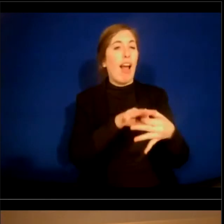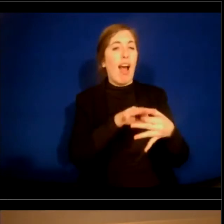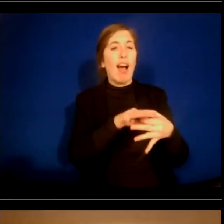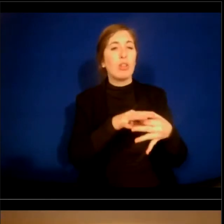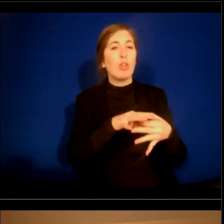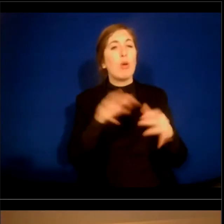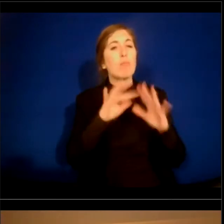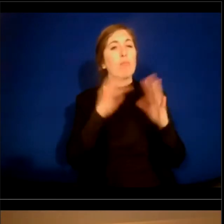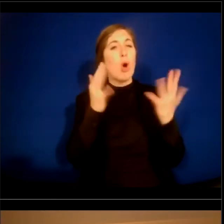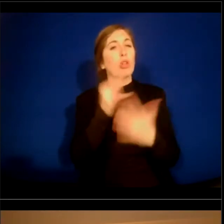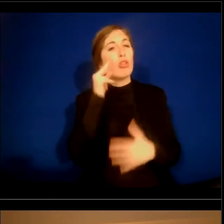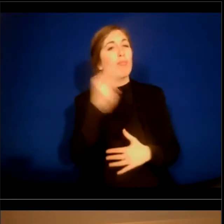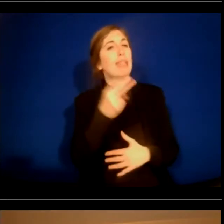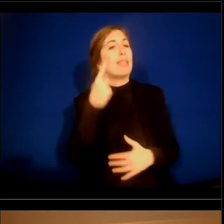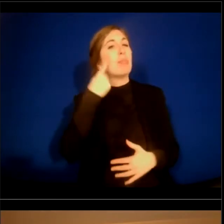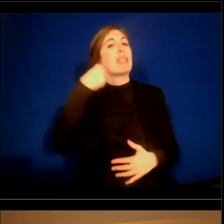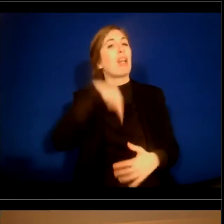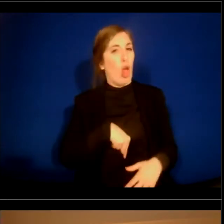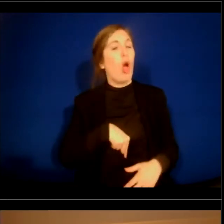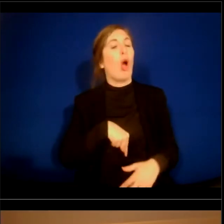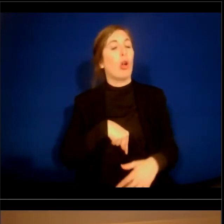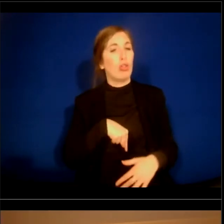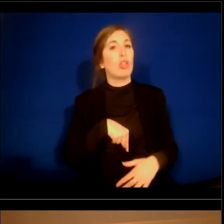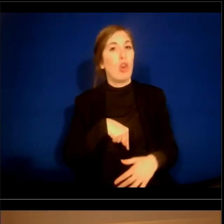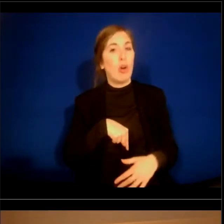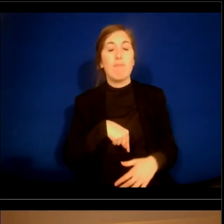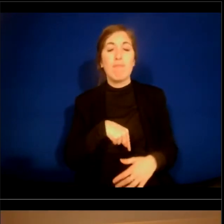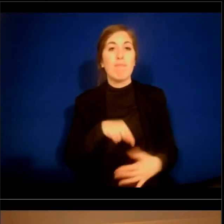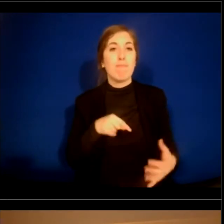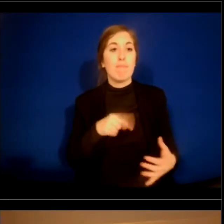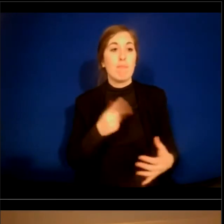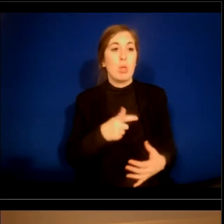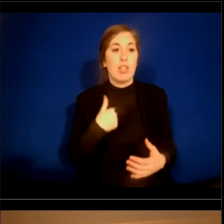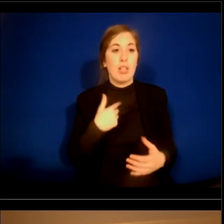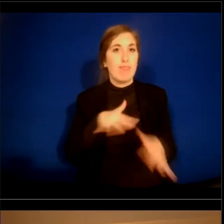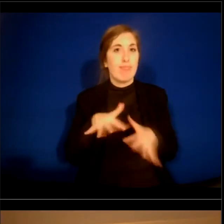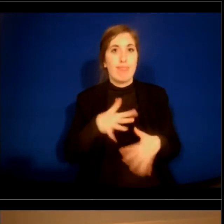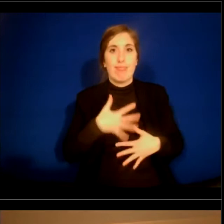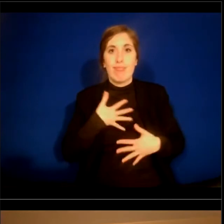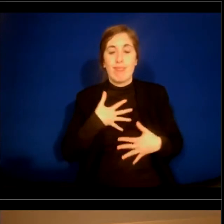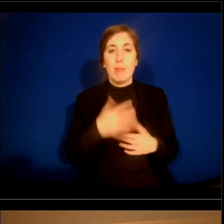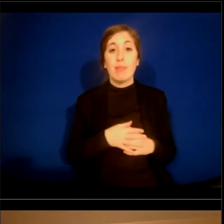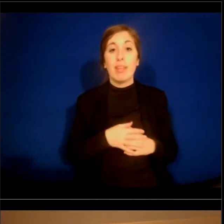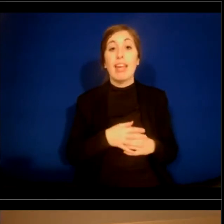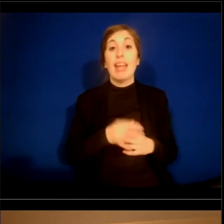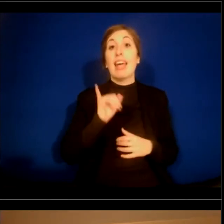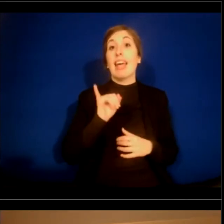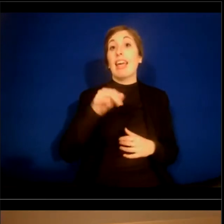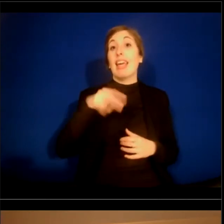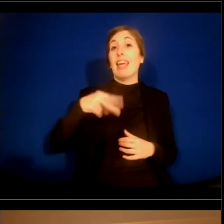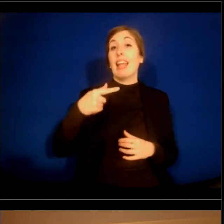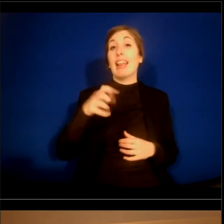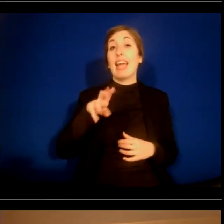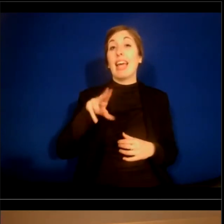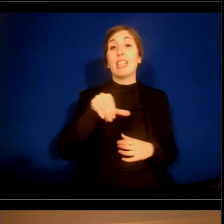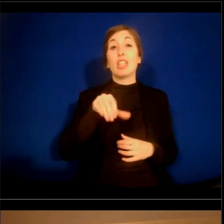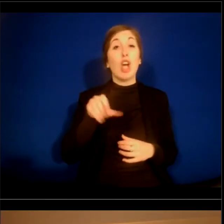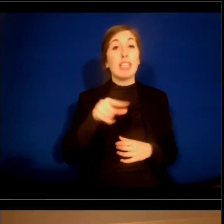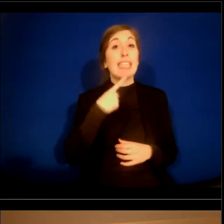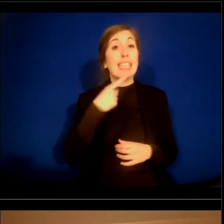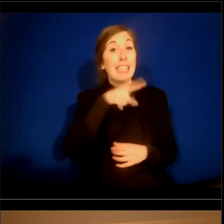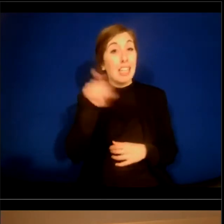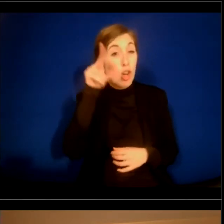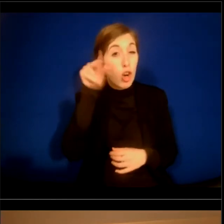ecco, tra le nostre attività, di quello che facciamo. Intersos, per chi non la conoscesse, è un'organizzazione umanitaria di